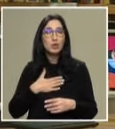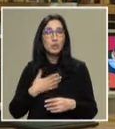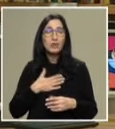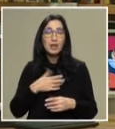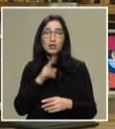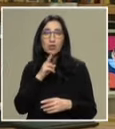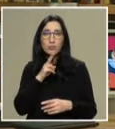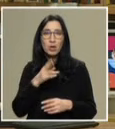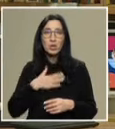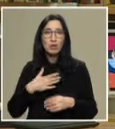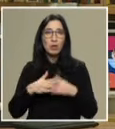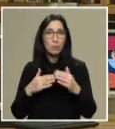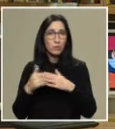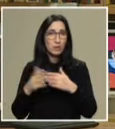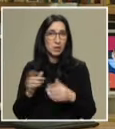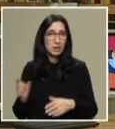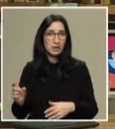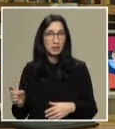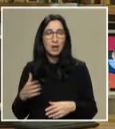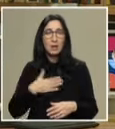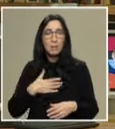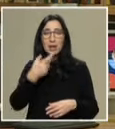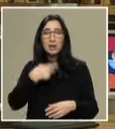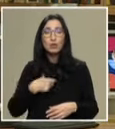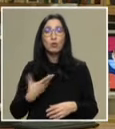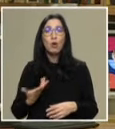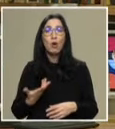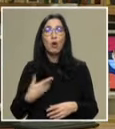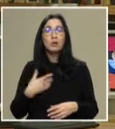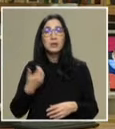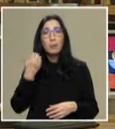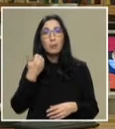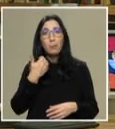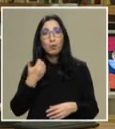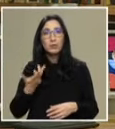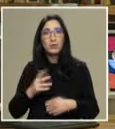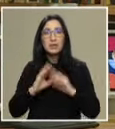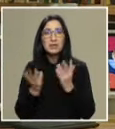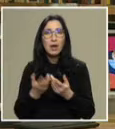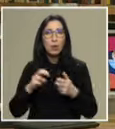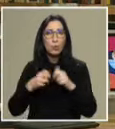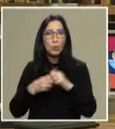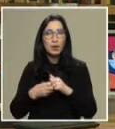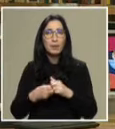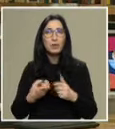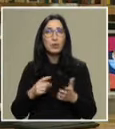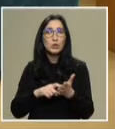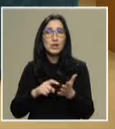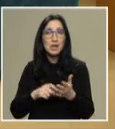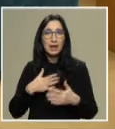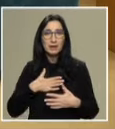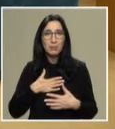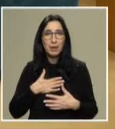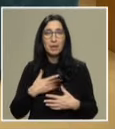нашите професионалисти. На мен лично ми се е налагало изцяло по проблеми, които засягат мен и